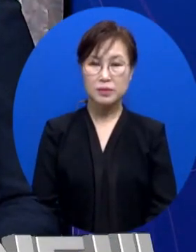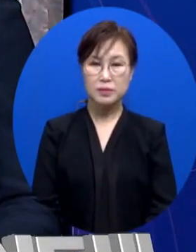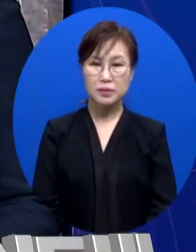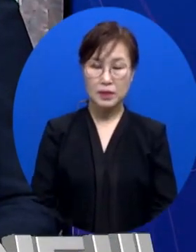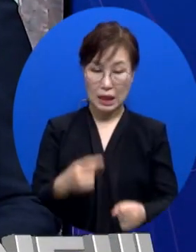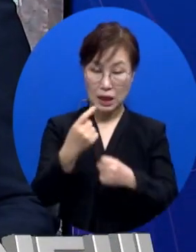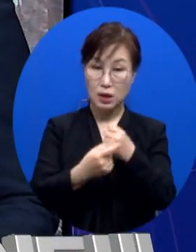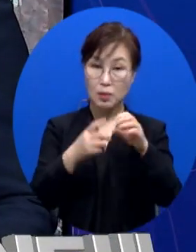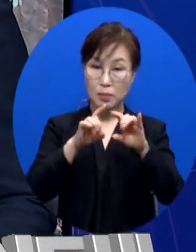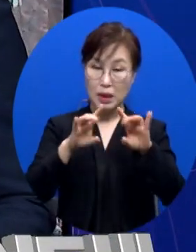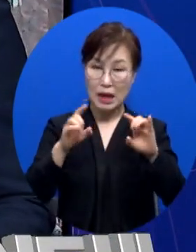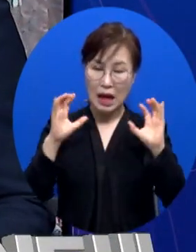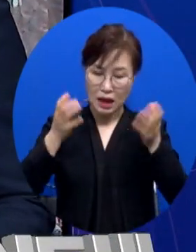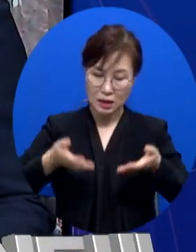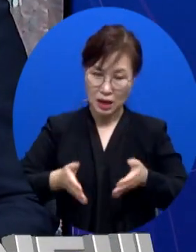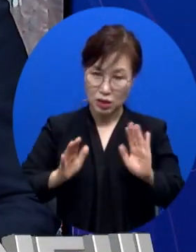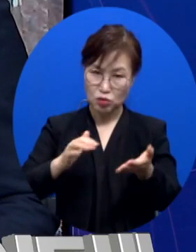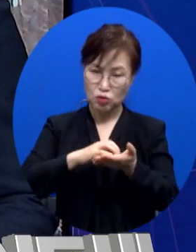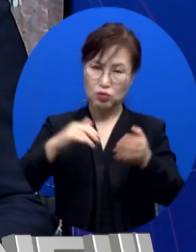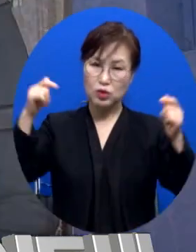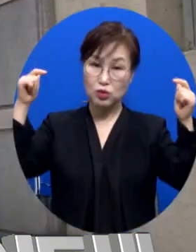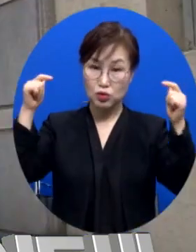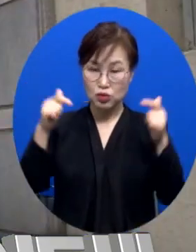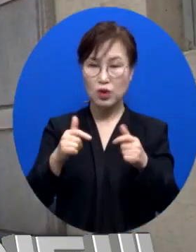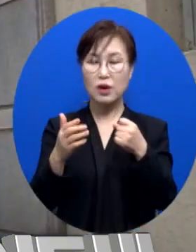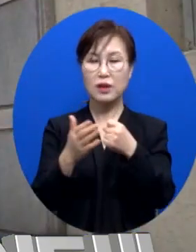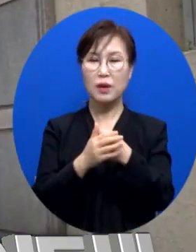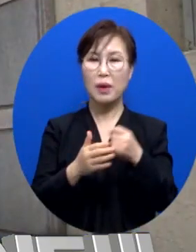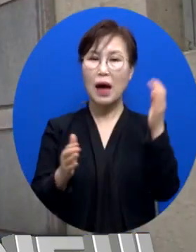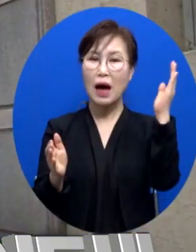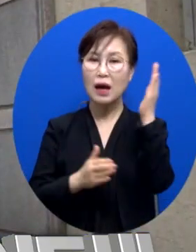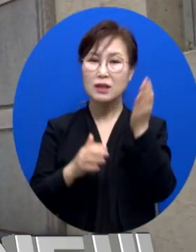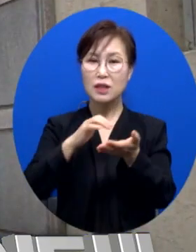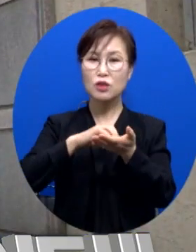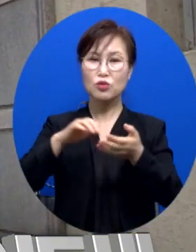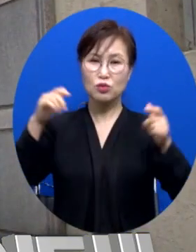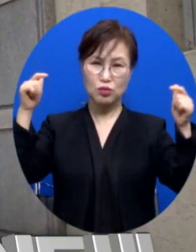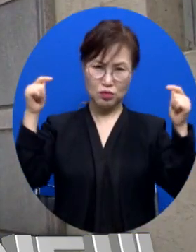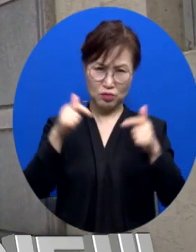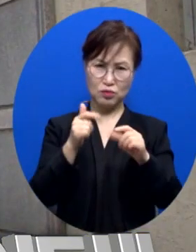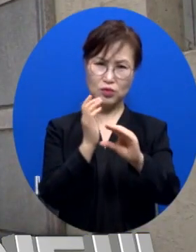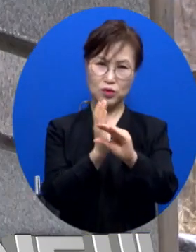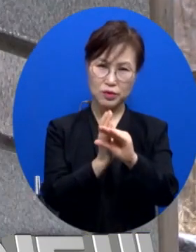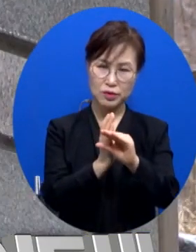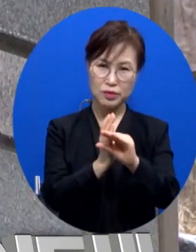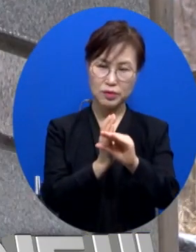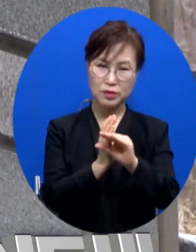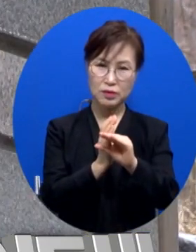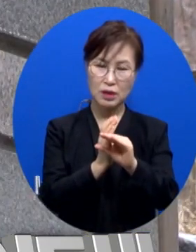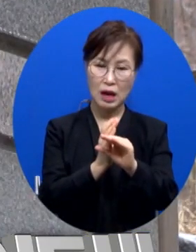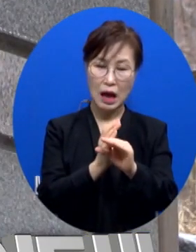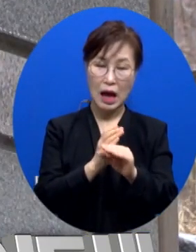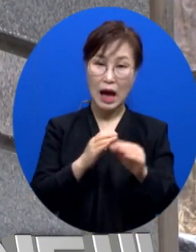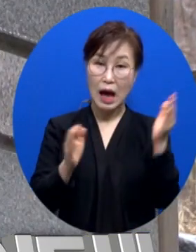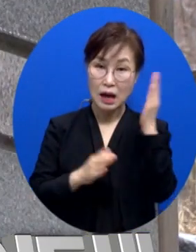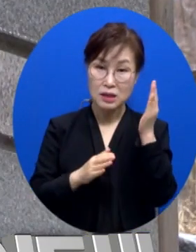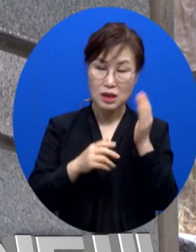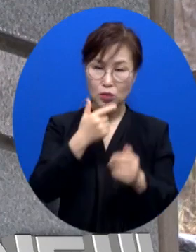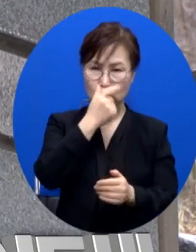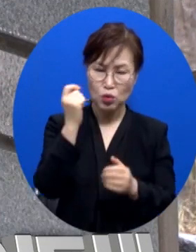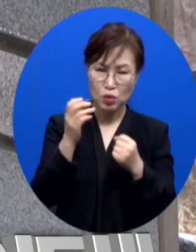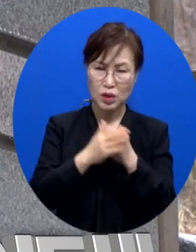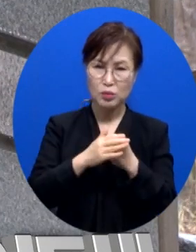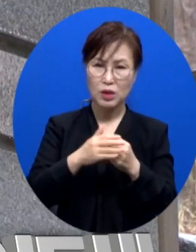해마다 태어나는 아이들의 숫자가 줄어들면서 학령 인구도 계속 감소하고 있습니다. 가르칠 학생이 없어서 문을